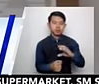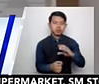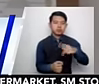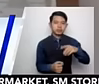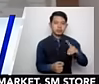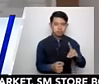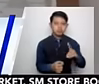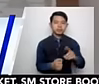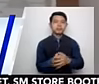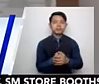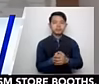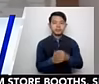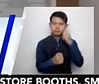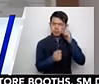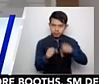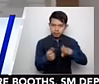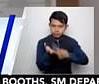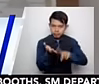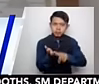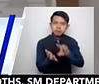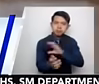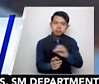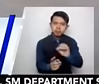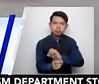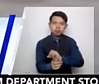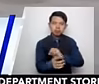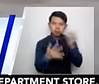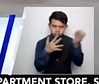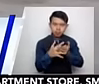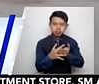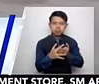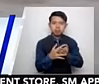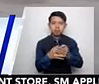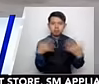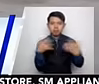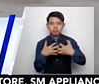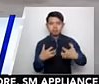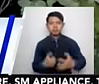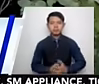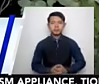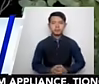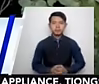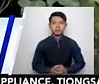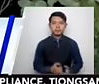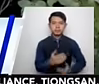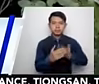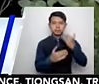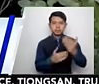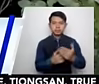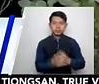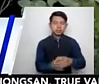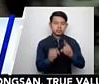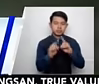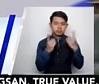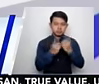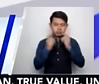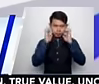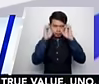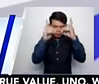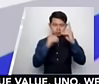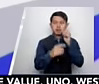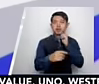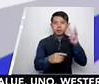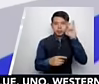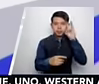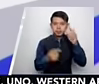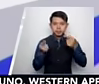maimbestigaan at masampa natin ang kaukulang demanda. Nakarating na rin sa kaalaman ng Department of Education ang insidente, pero